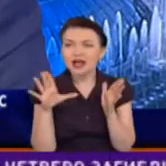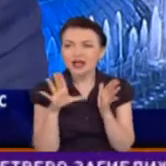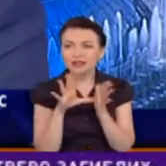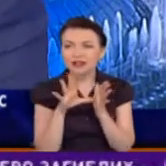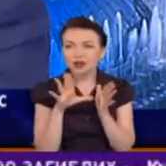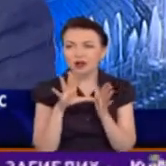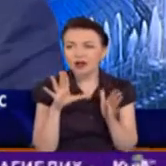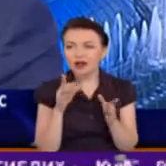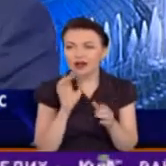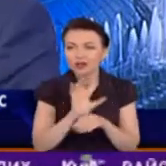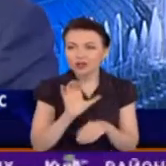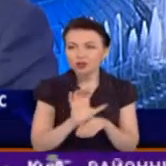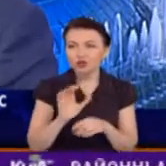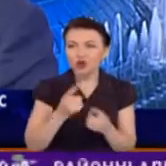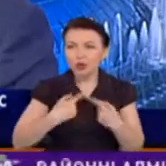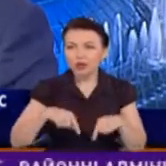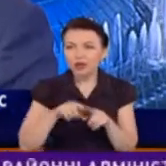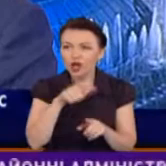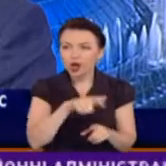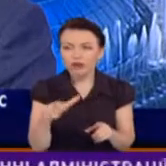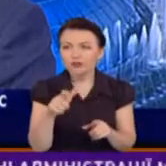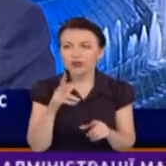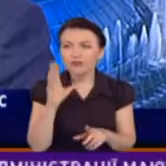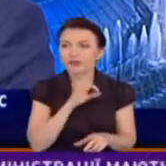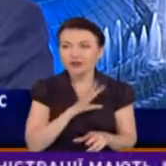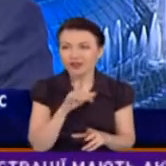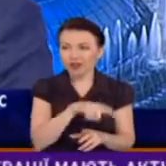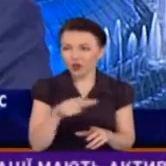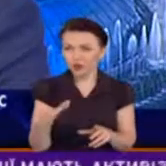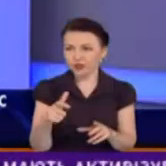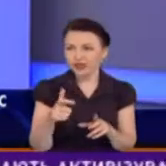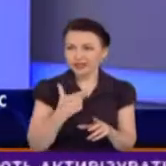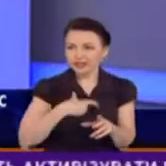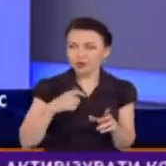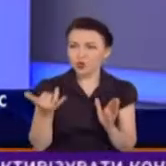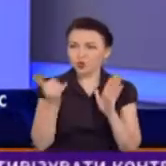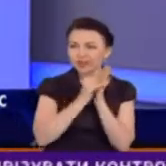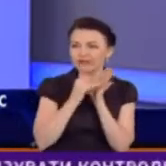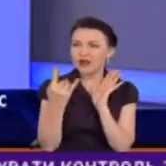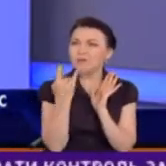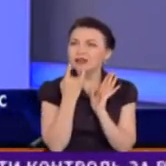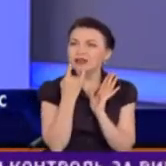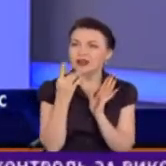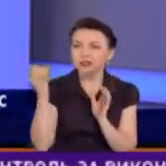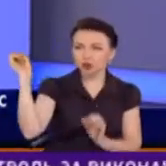компанії, їм вже не вигідно, що люди почнуть батареї вставляти. Ну, ми говоримо про соціально відповідальну владу.